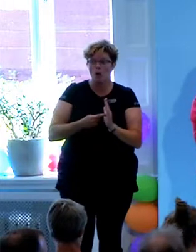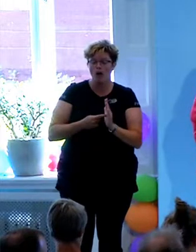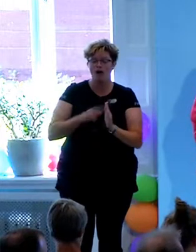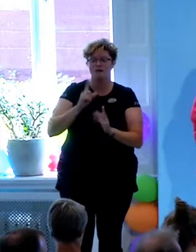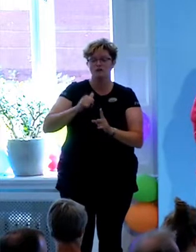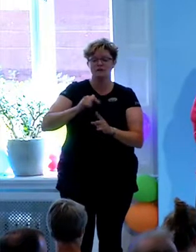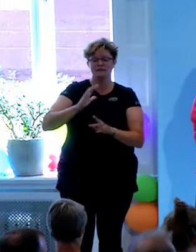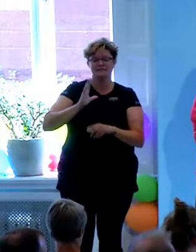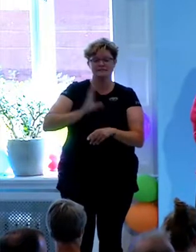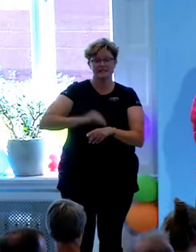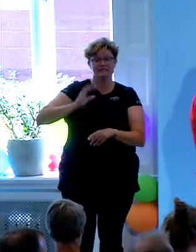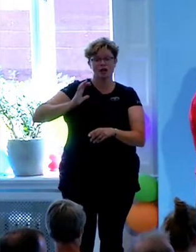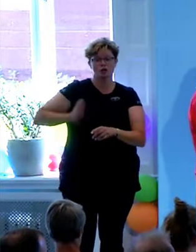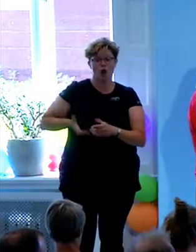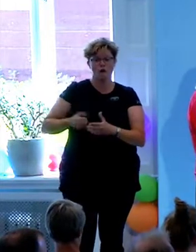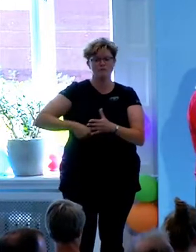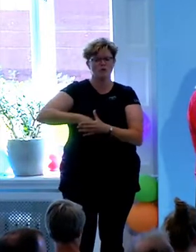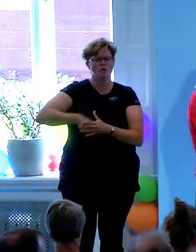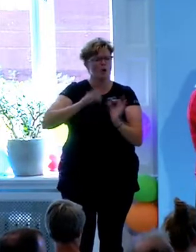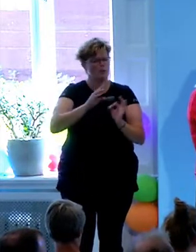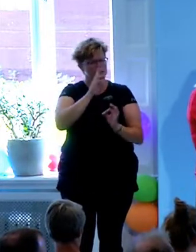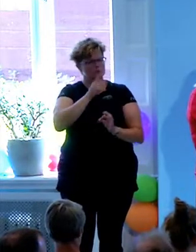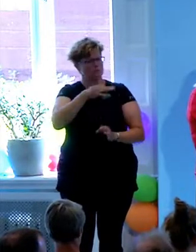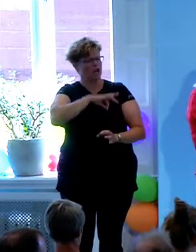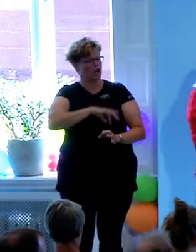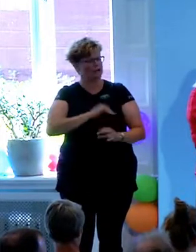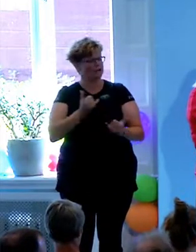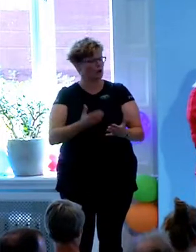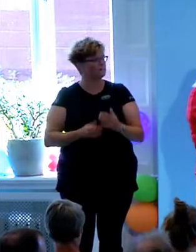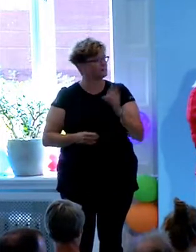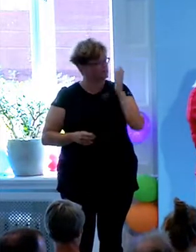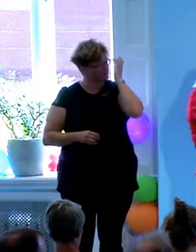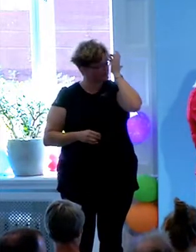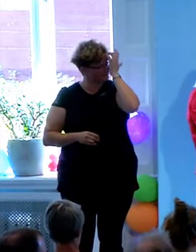svensk damfotboll. Hur ser det här löneläget ut idag?